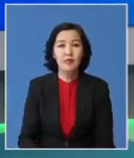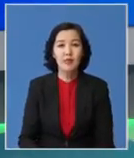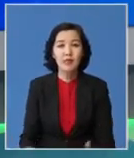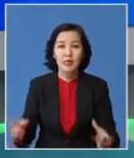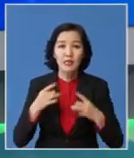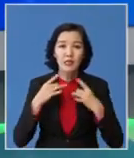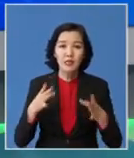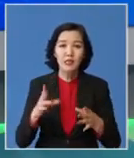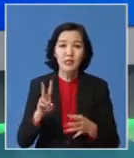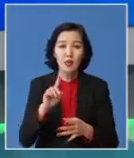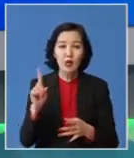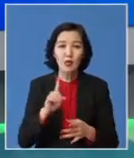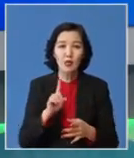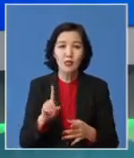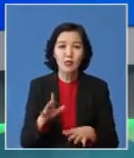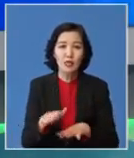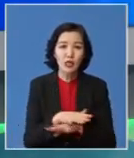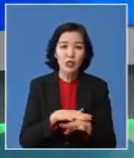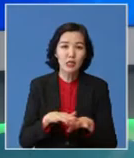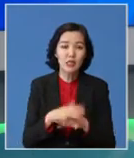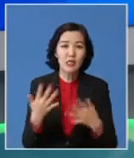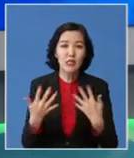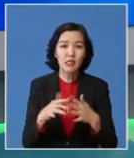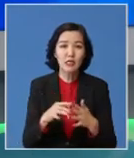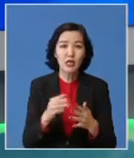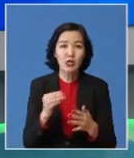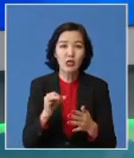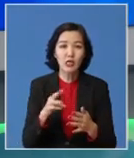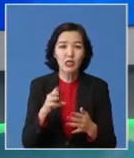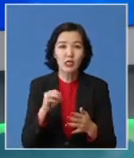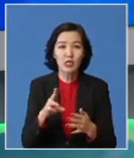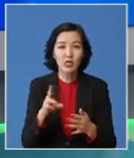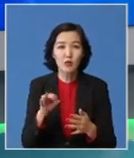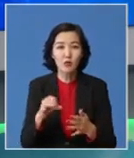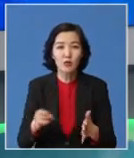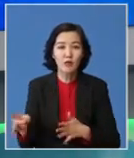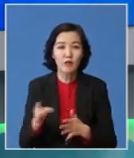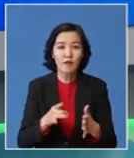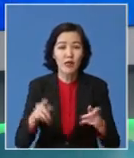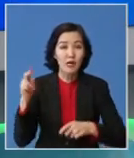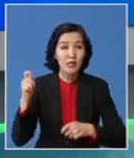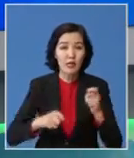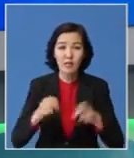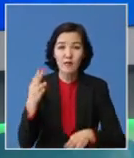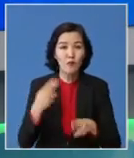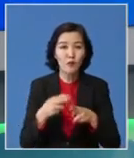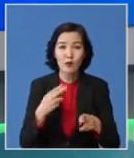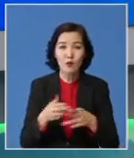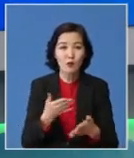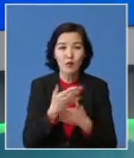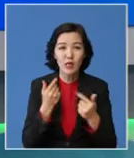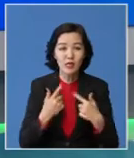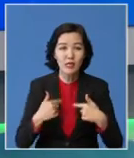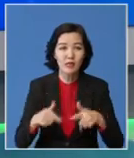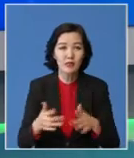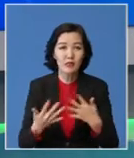Ярко отметили Наурыз Мейрамы жители села Жетежал Коксузского района. Несмотря на дождливую погоду, на мероприятия,